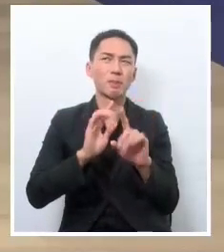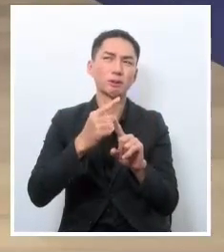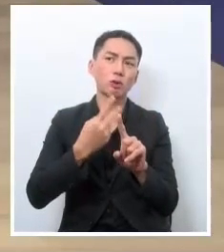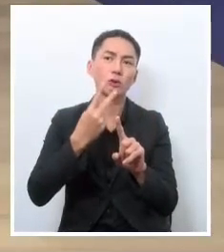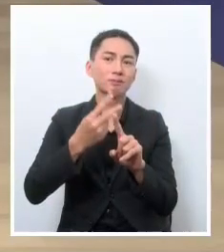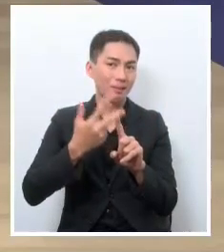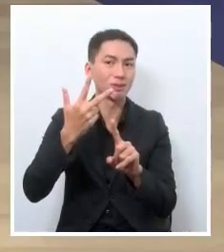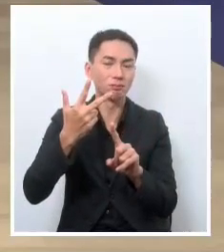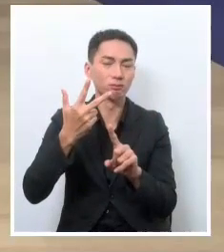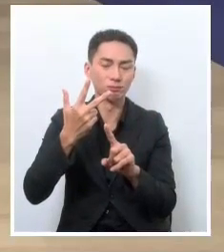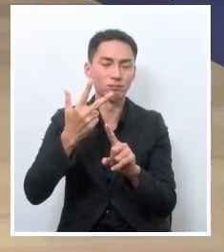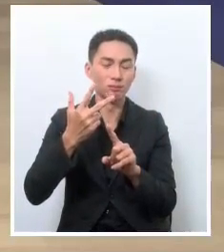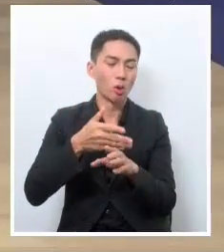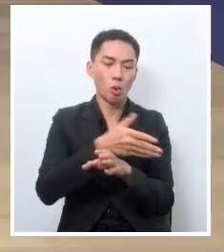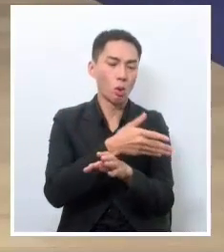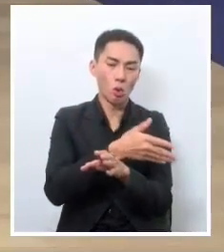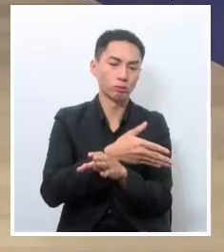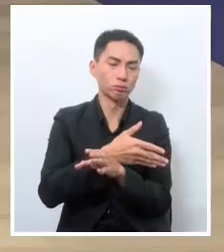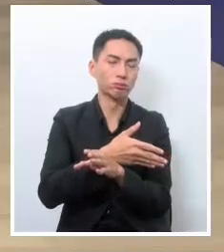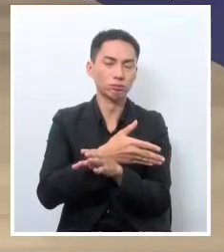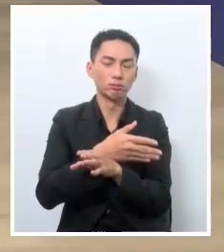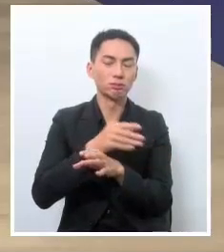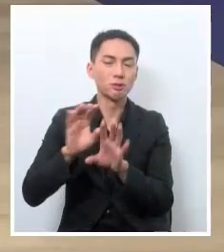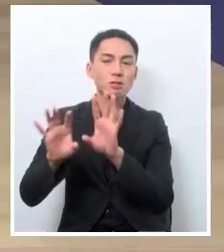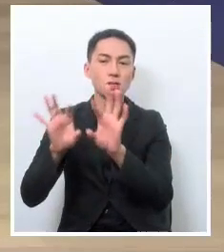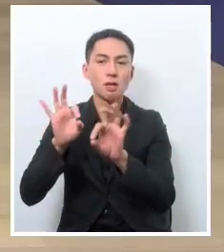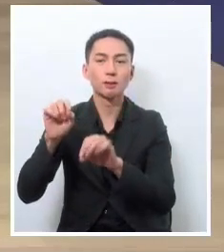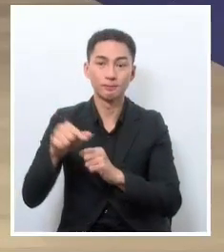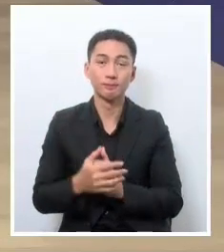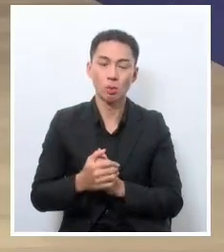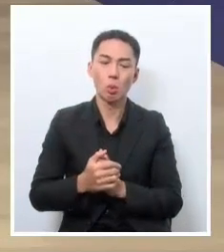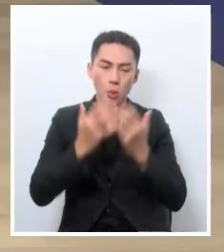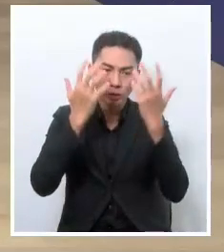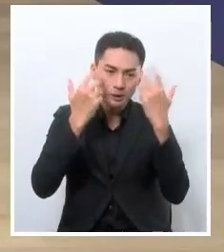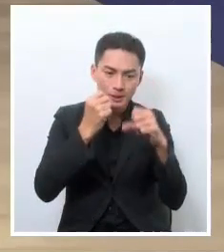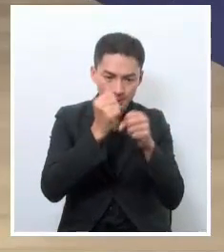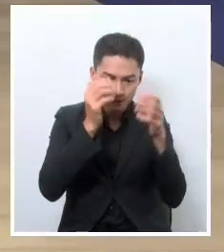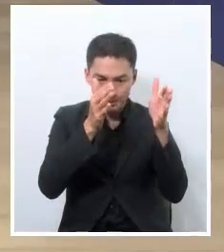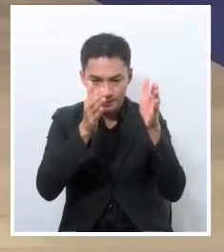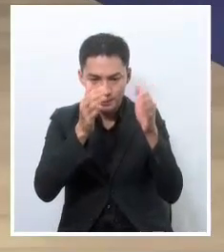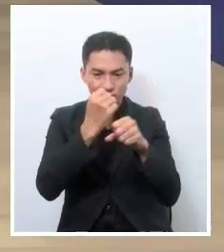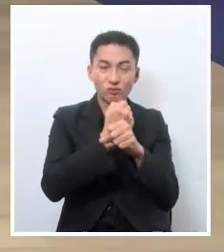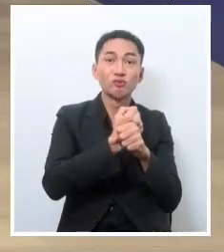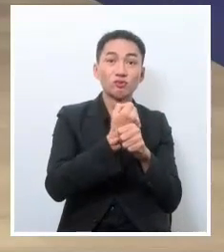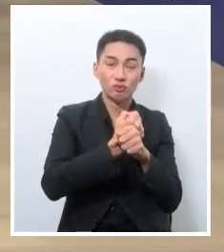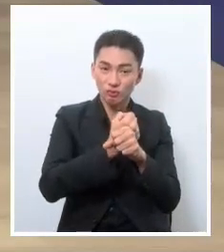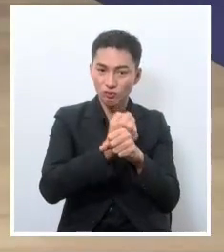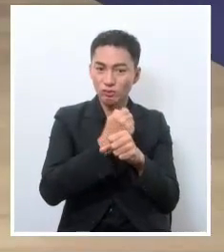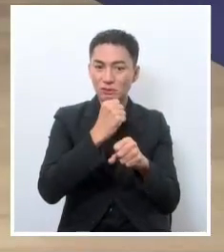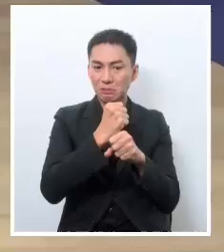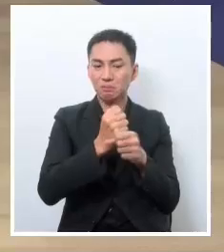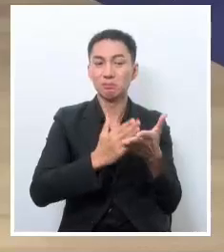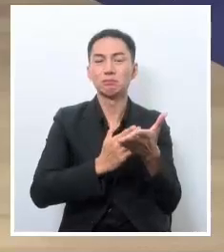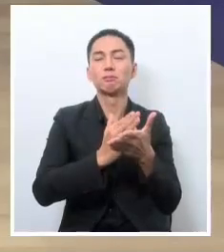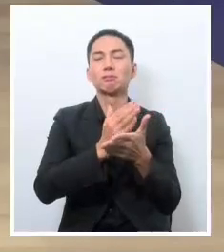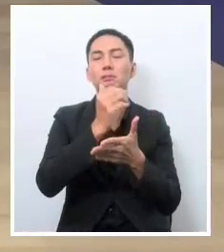2-3เดือนก่อนที่จะมาคัดเลือกใช่มั้ยครับอ๋อถือว่า 2-3เดือนที่น่าจะคร่ำเคร่งน่าดูนะครับถึงว่าถึงผ่านด่านเ่อในเรื่องของ